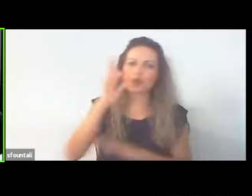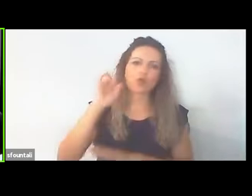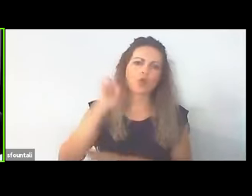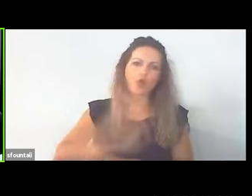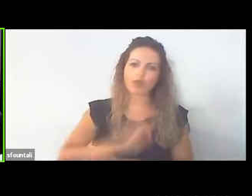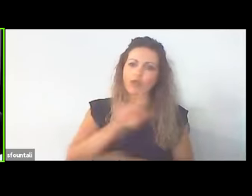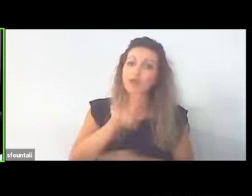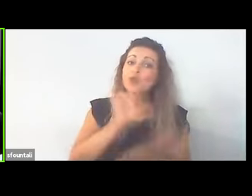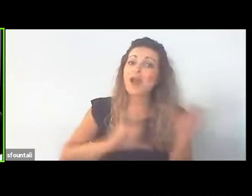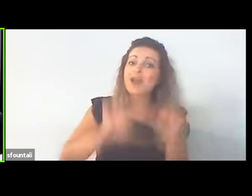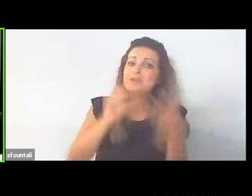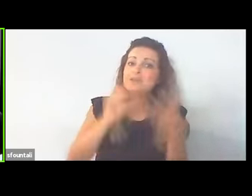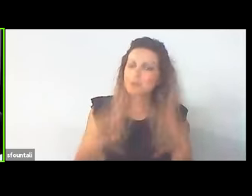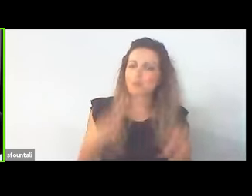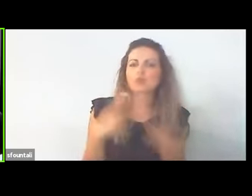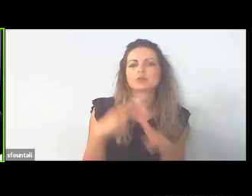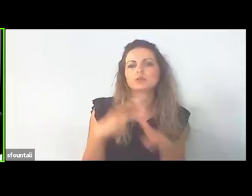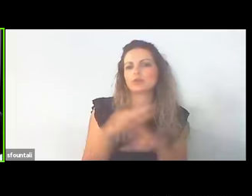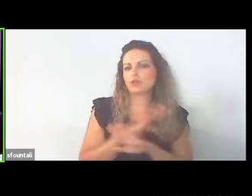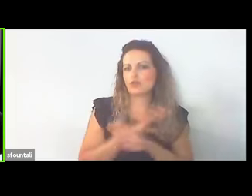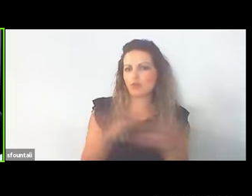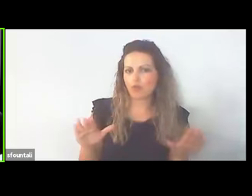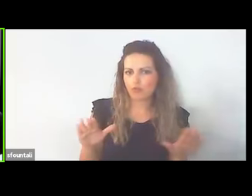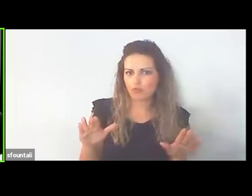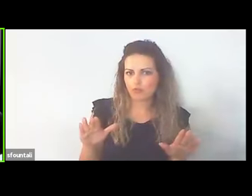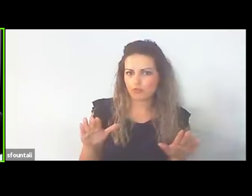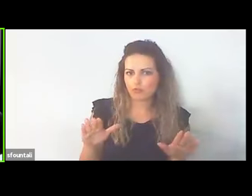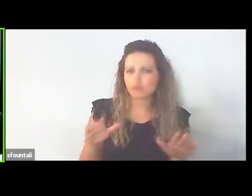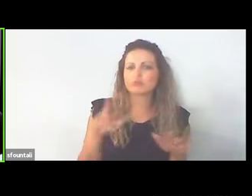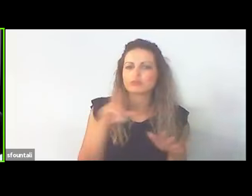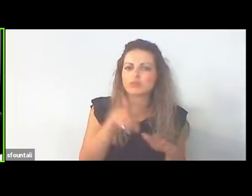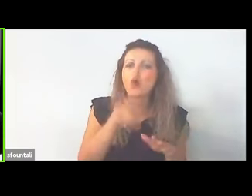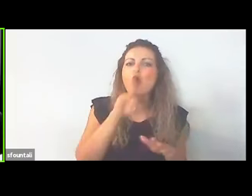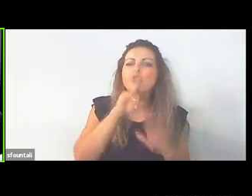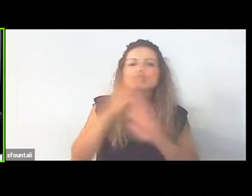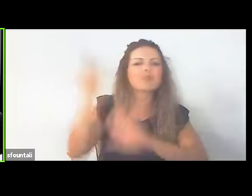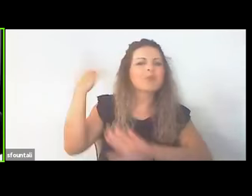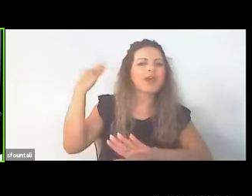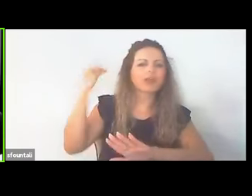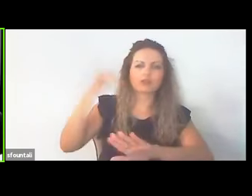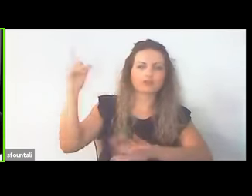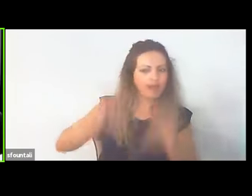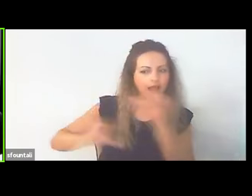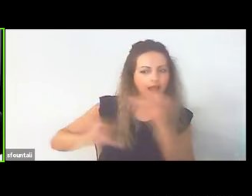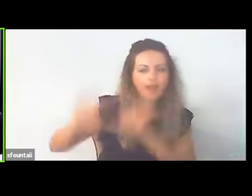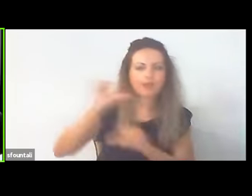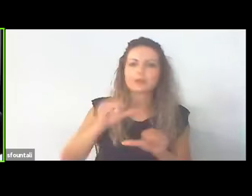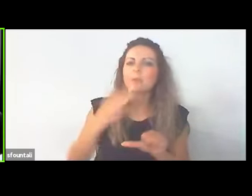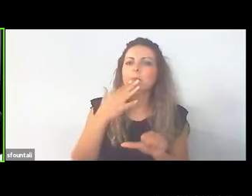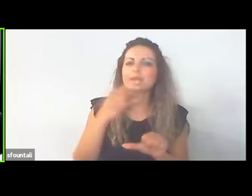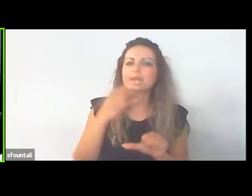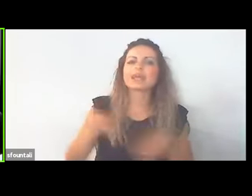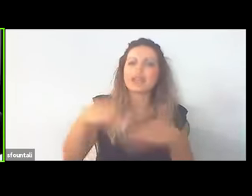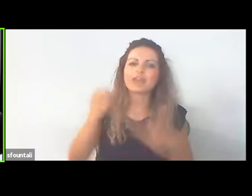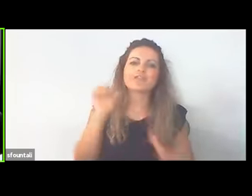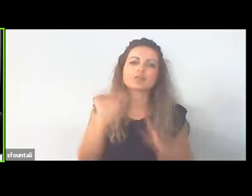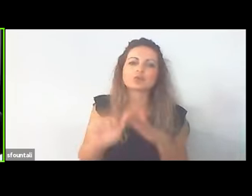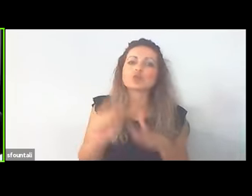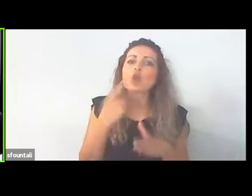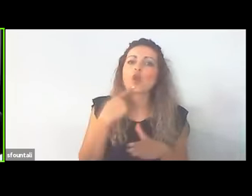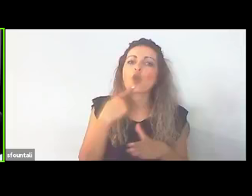βάση την απουσία συνένεσης και όχι πλέον μόνο με βάση την απόδειξη της άσκησης βίας από την πλευρά του